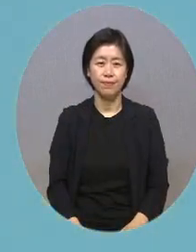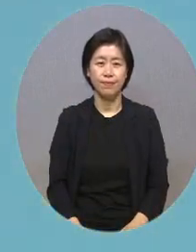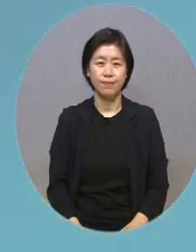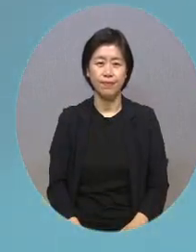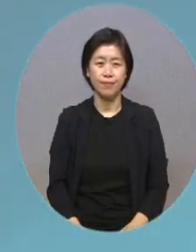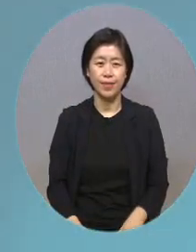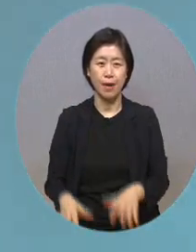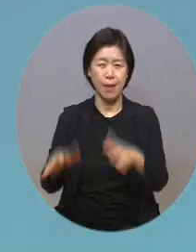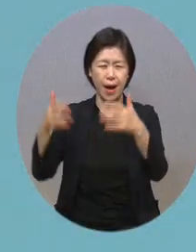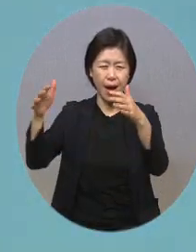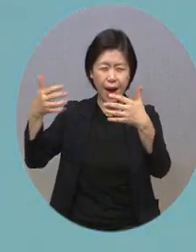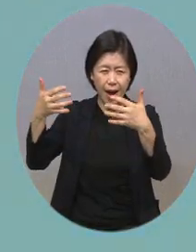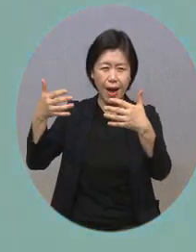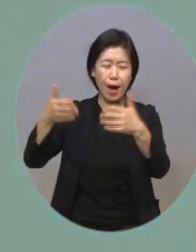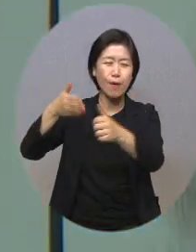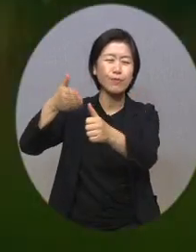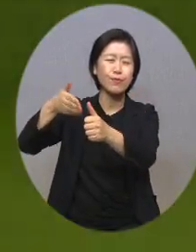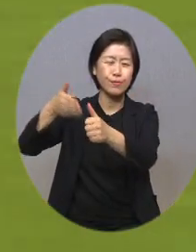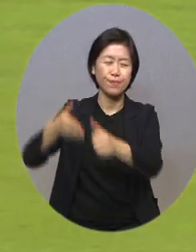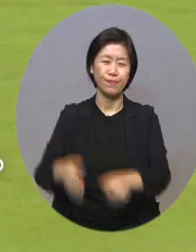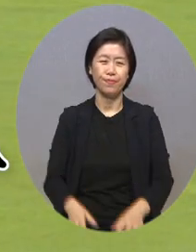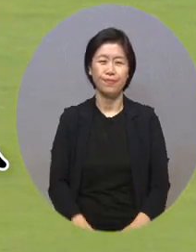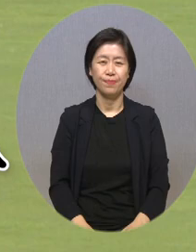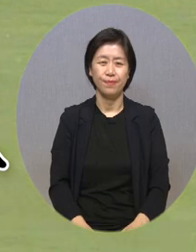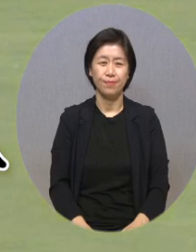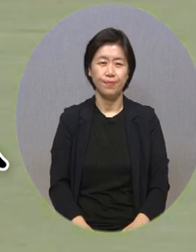삼아 밀어다오.